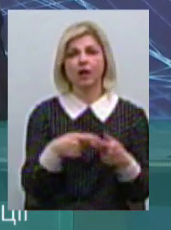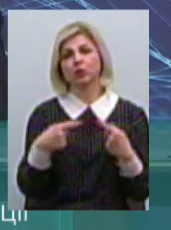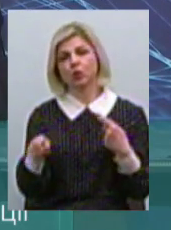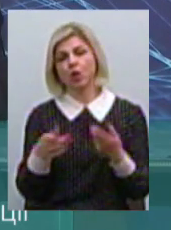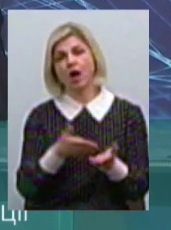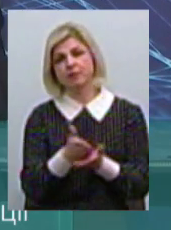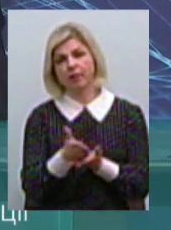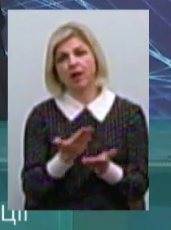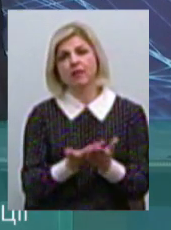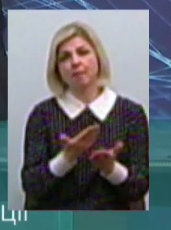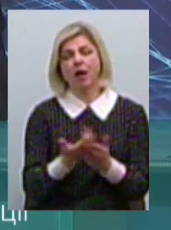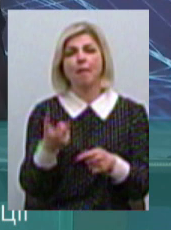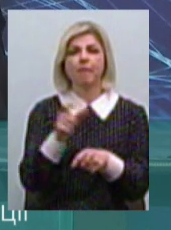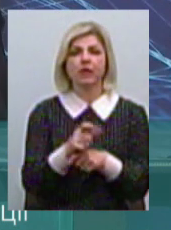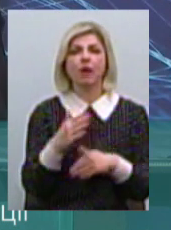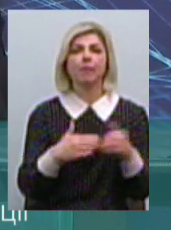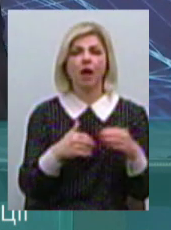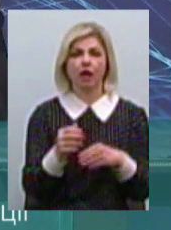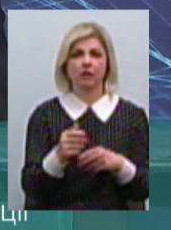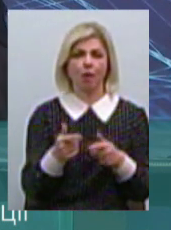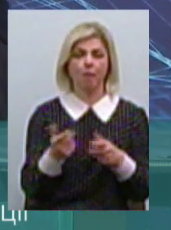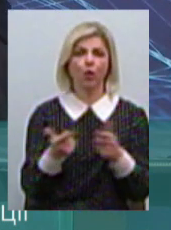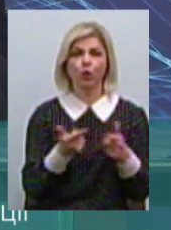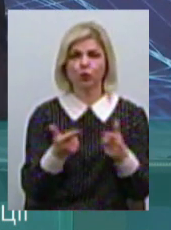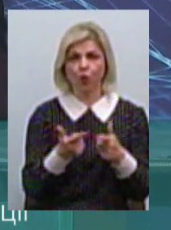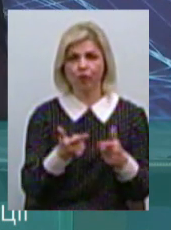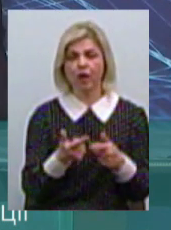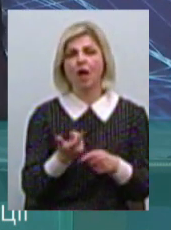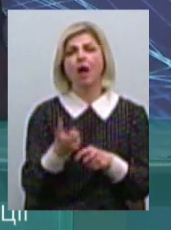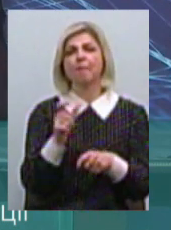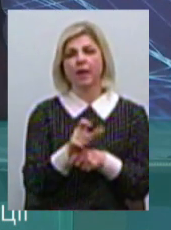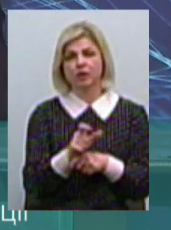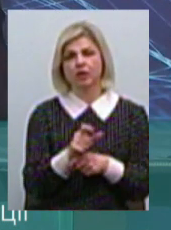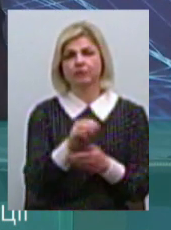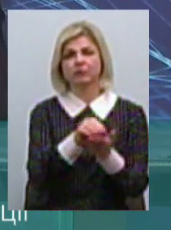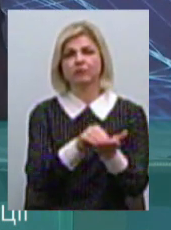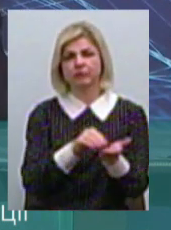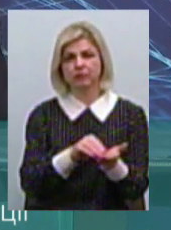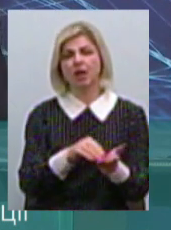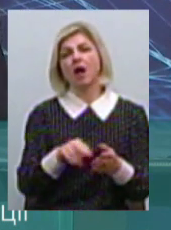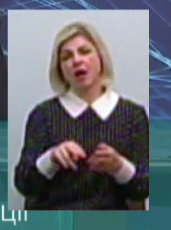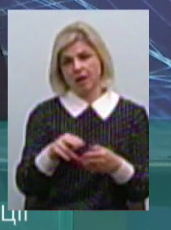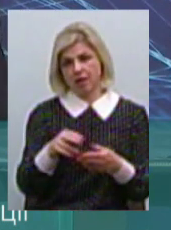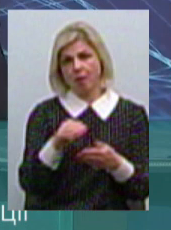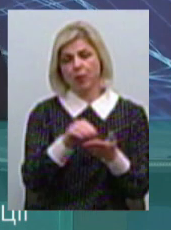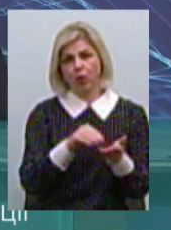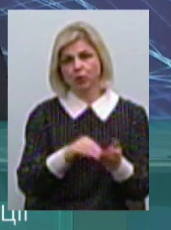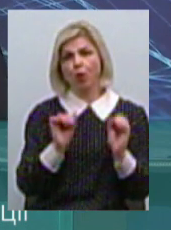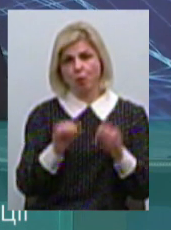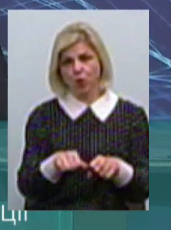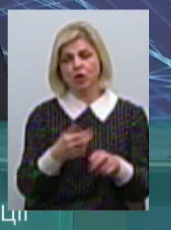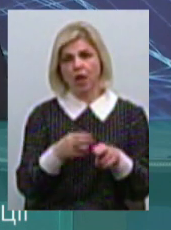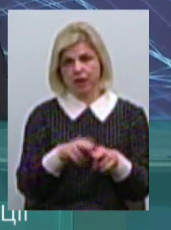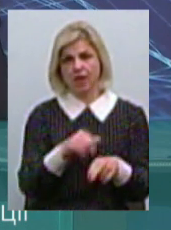наприклад, більше практичної підготовки, наприклад, більше складання адміністративних матеріалів, ми можемо це в ручному режимі